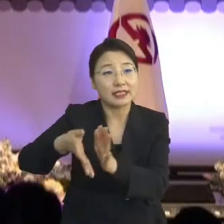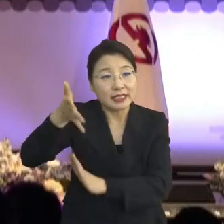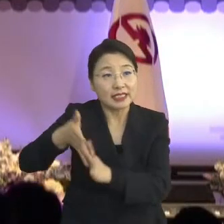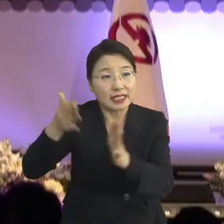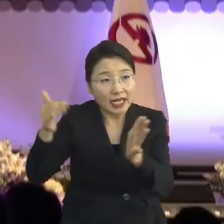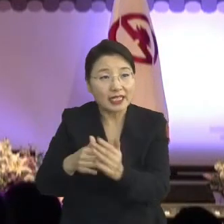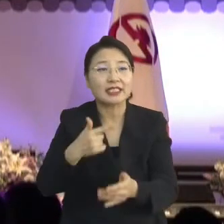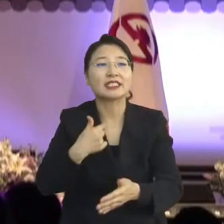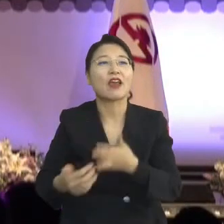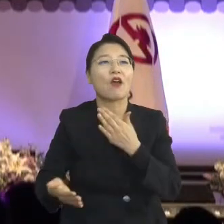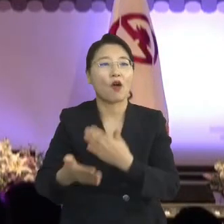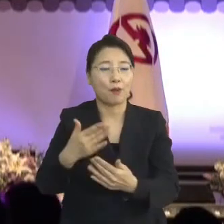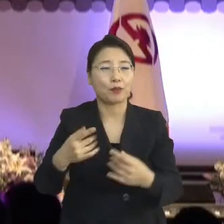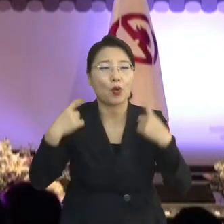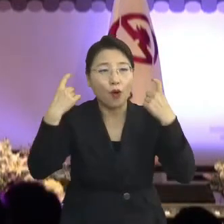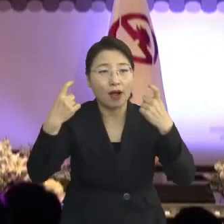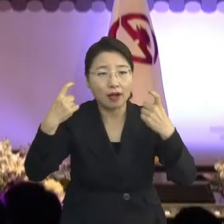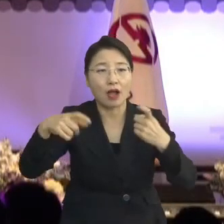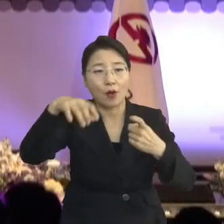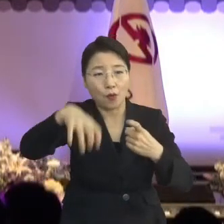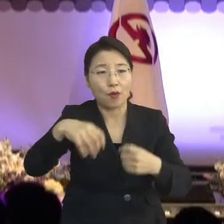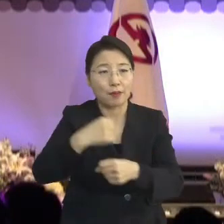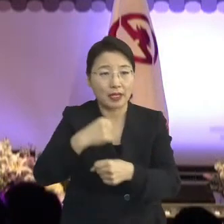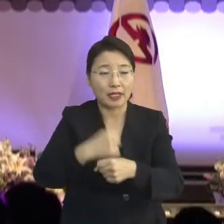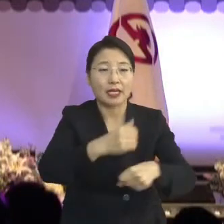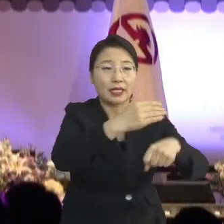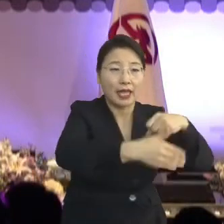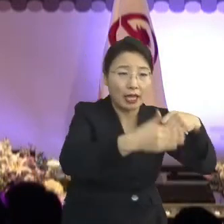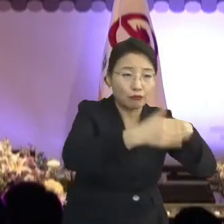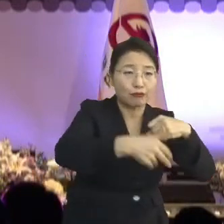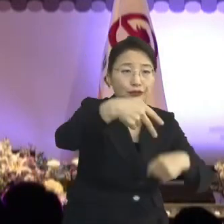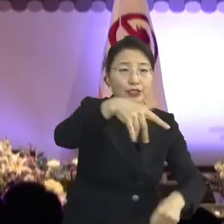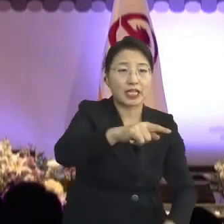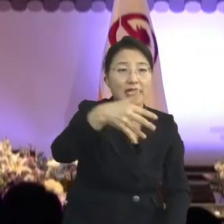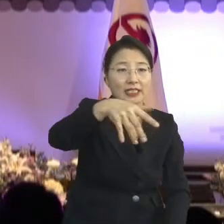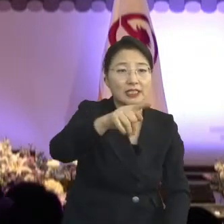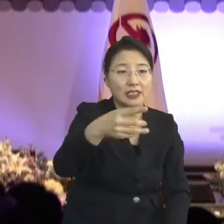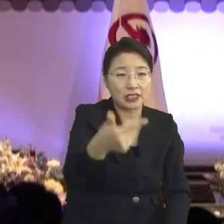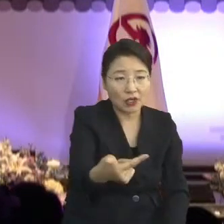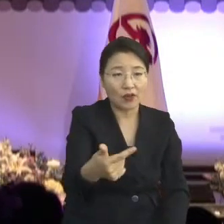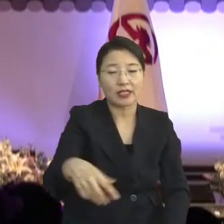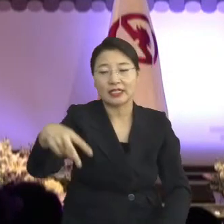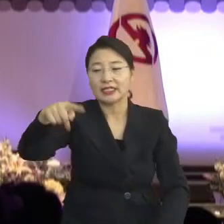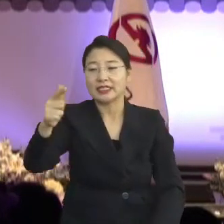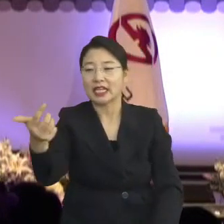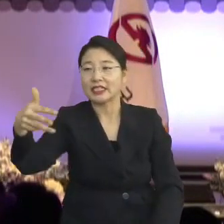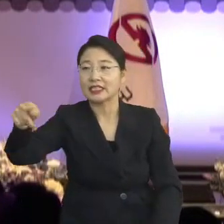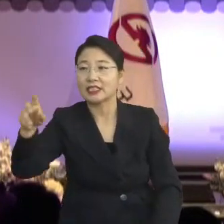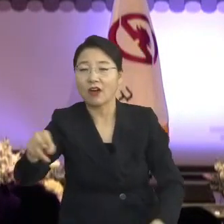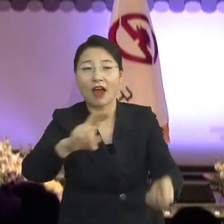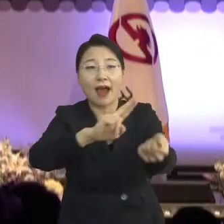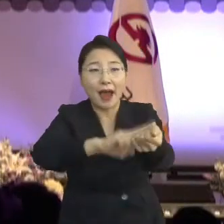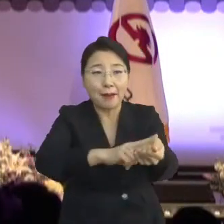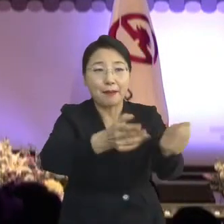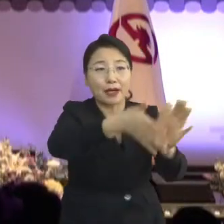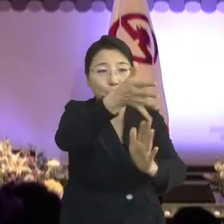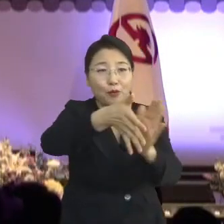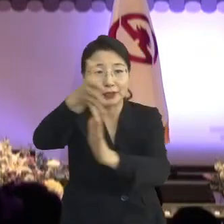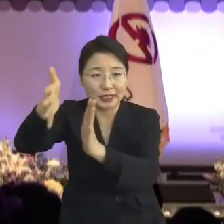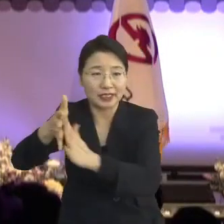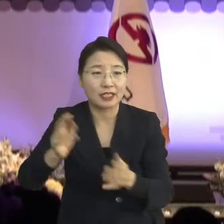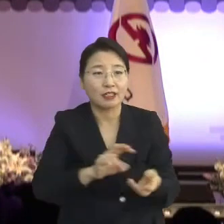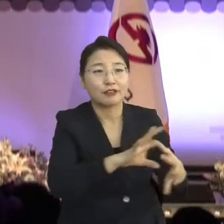관광벨트를 조성하고 대구시, 제천시, 산청군 등 한방도시와 한방클러스터를